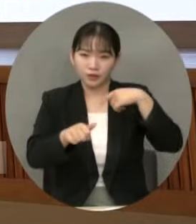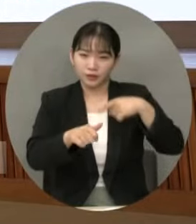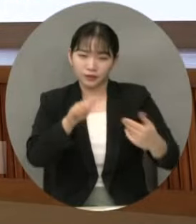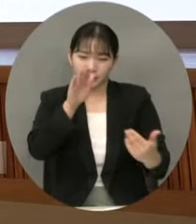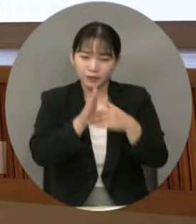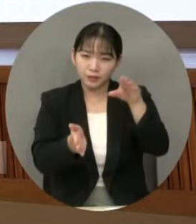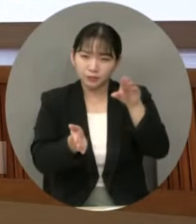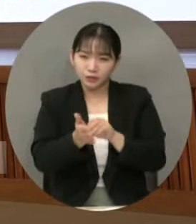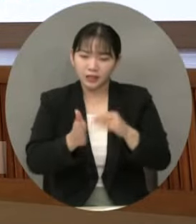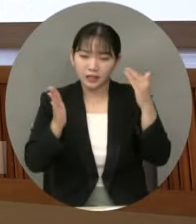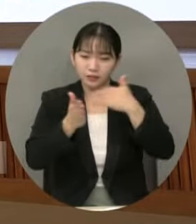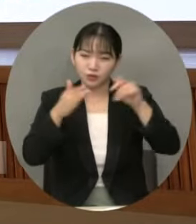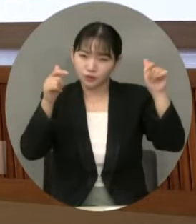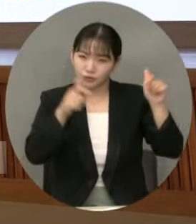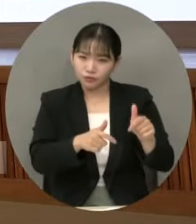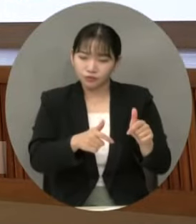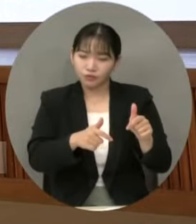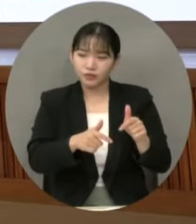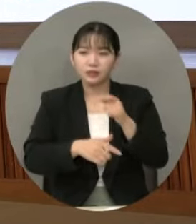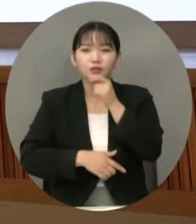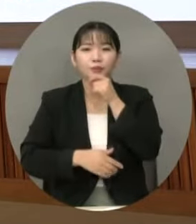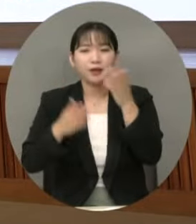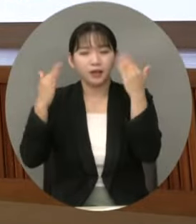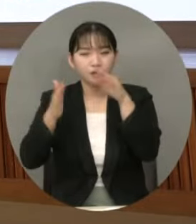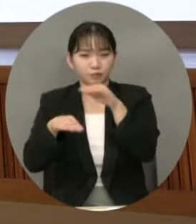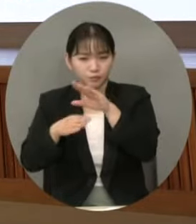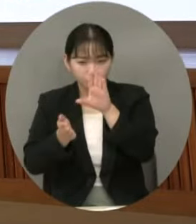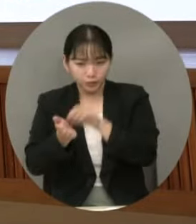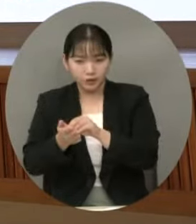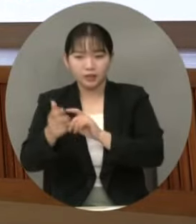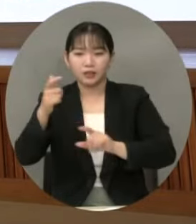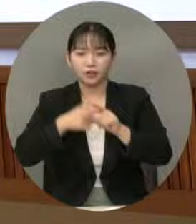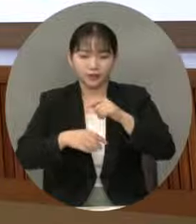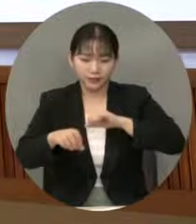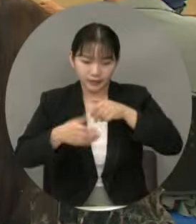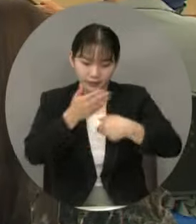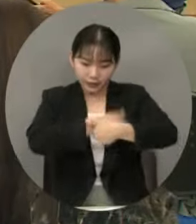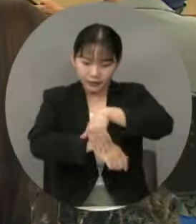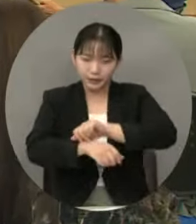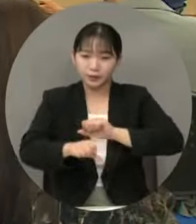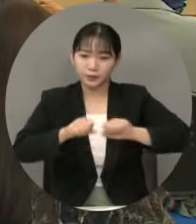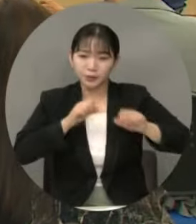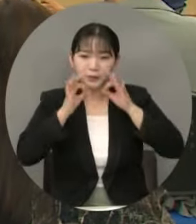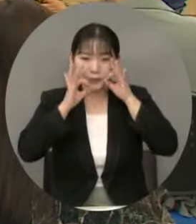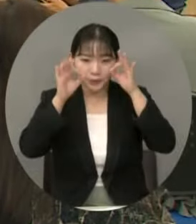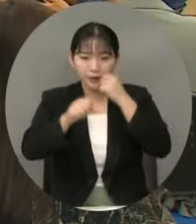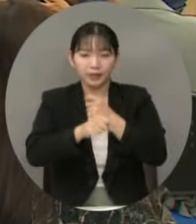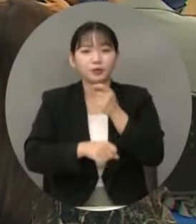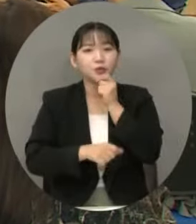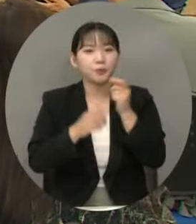최대 현안인 학생 수 감소와 작은 학교 문제에 보다 적극적으로 대처해 작은 학교가